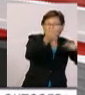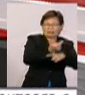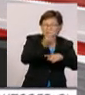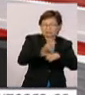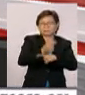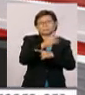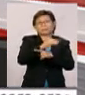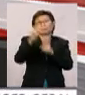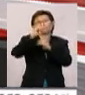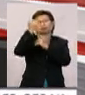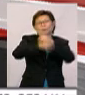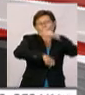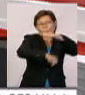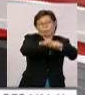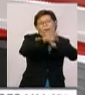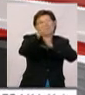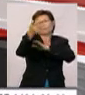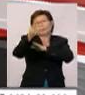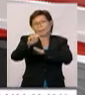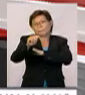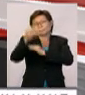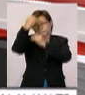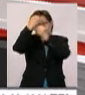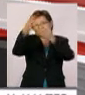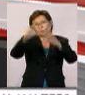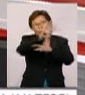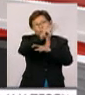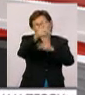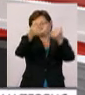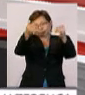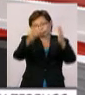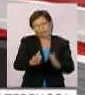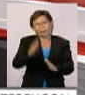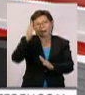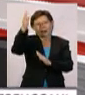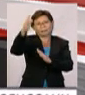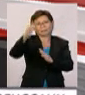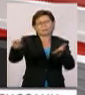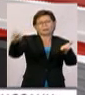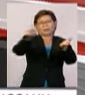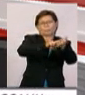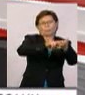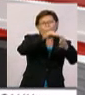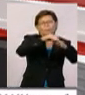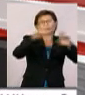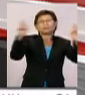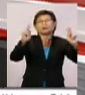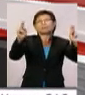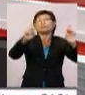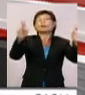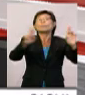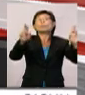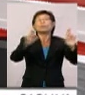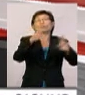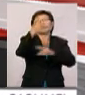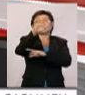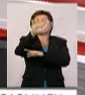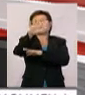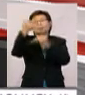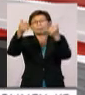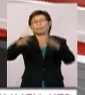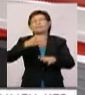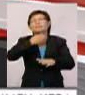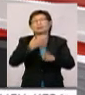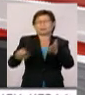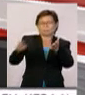dan Persatuan Bola Sepak Malaysia FAM memaklumkan 21 pemain akan melapor diri pada Rabu ini, sementara 5 pemain Perak